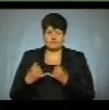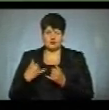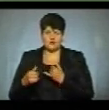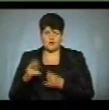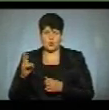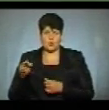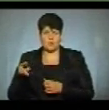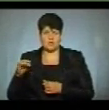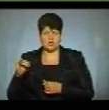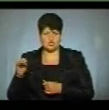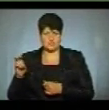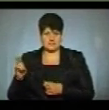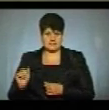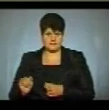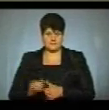Копиченців.